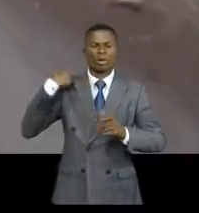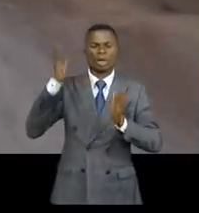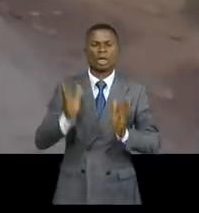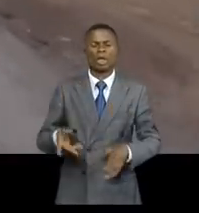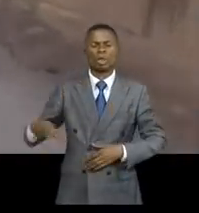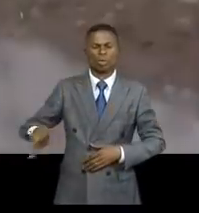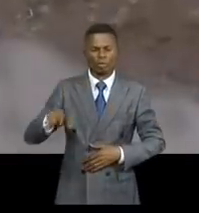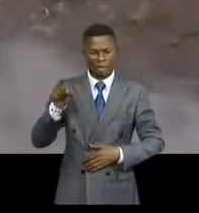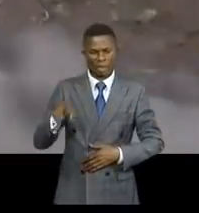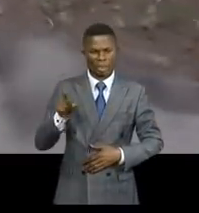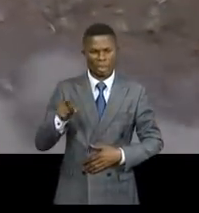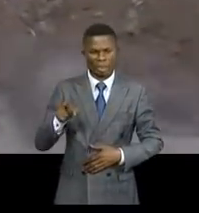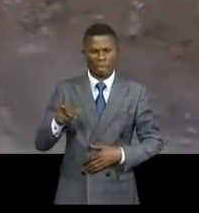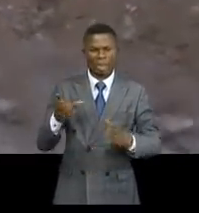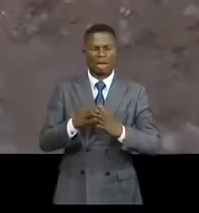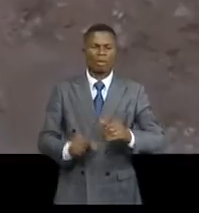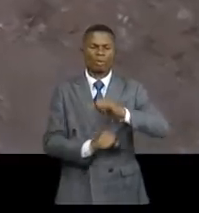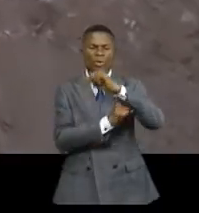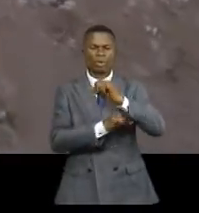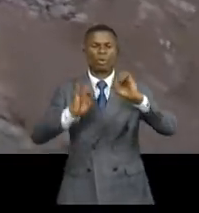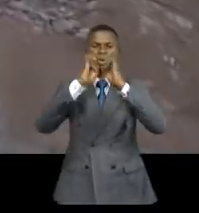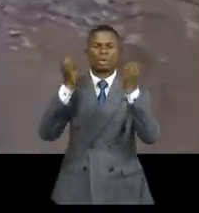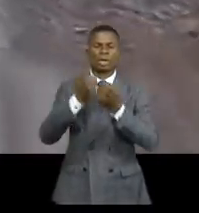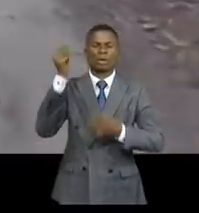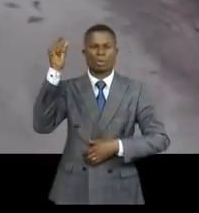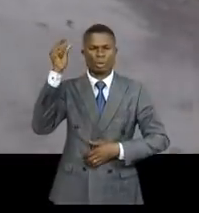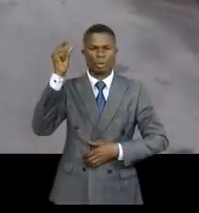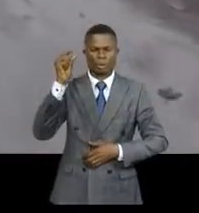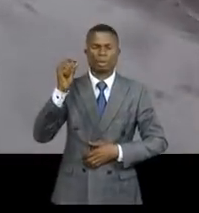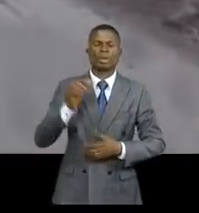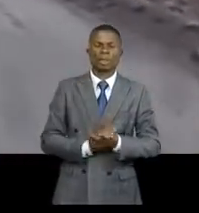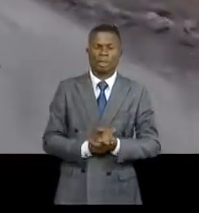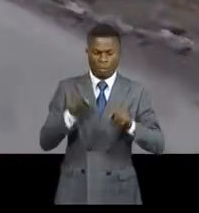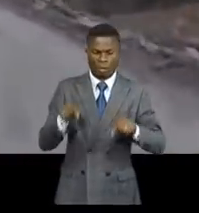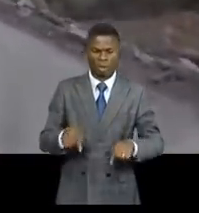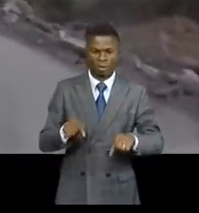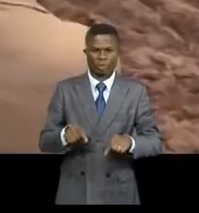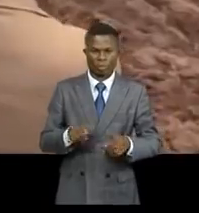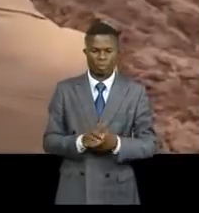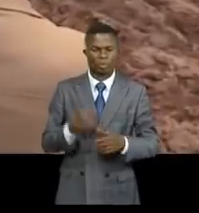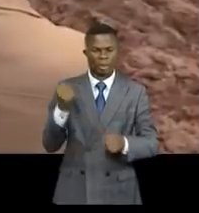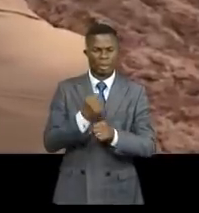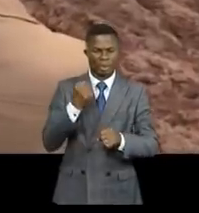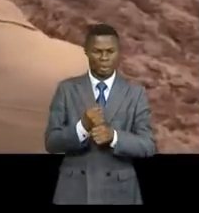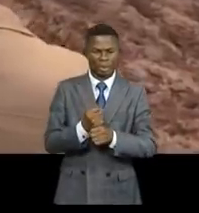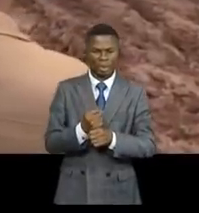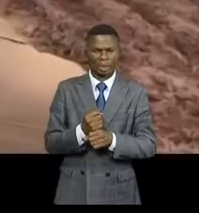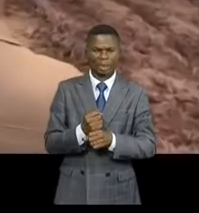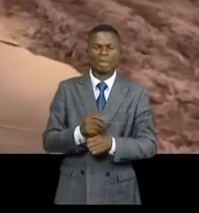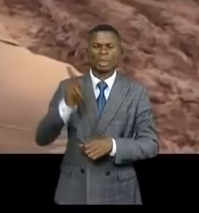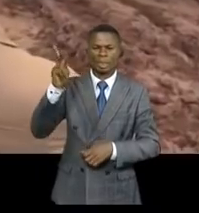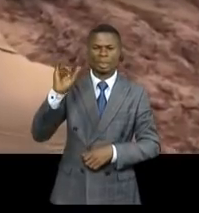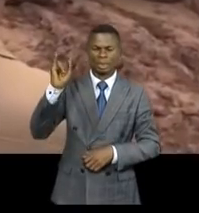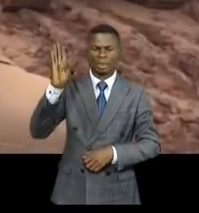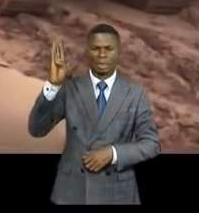Théo Ngwabidjekassi avec le soutien de l'entreprise minière ORC. Actuellement, le travaux se situe au niveau de Kibanda, à